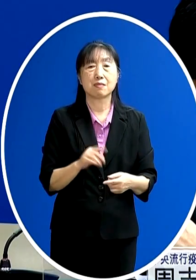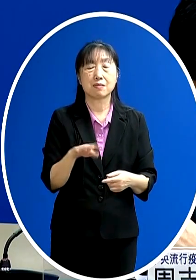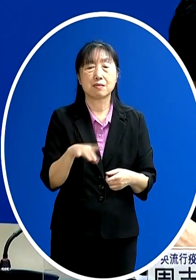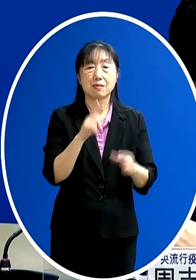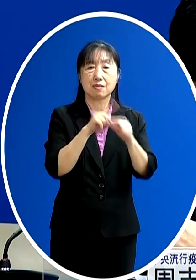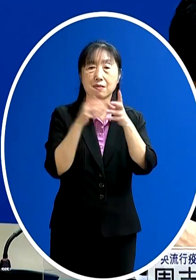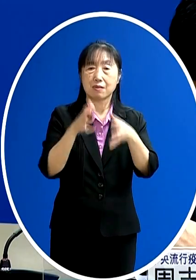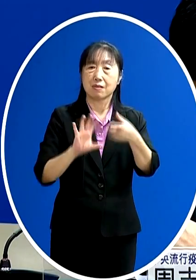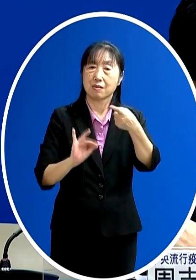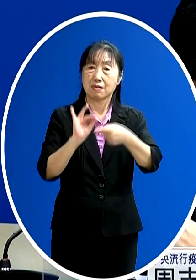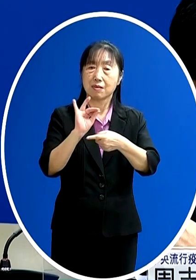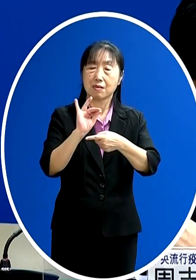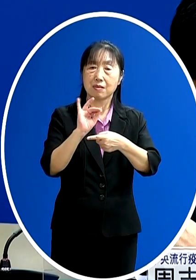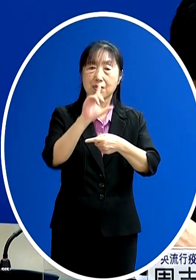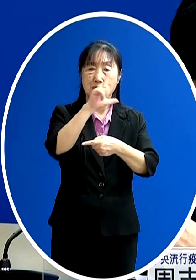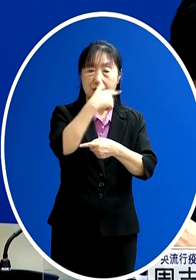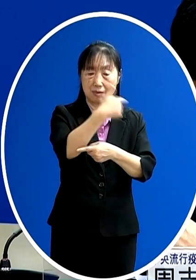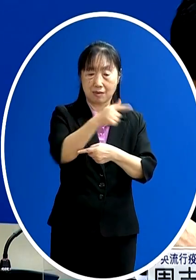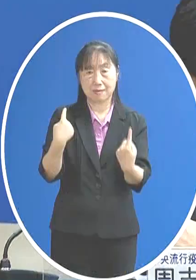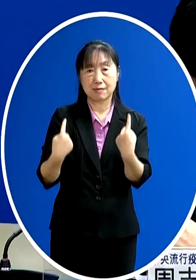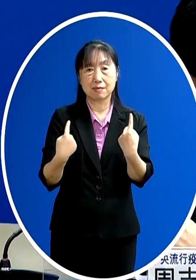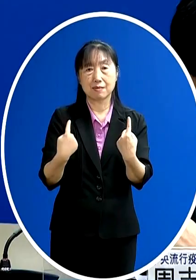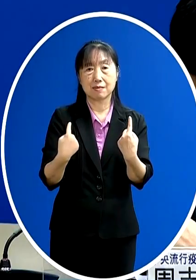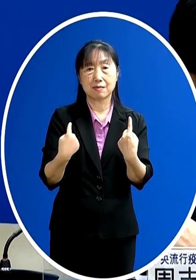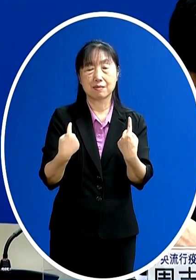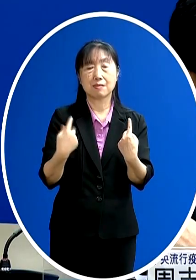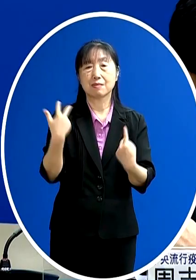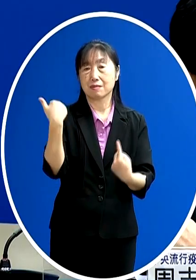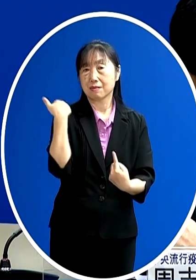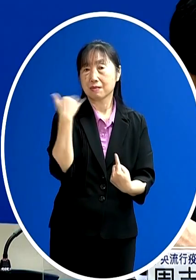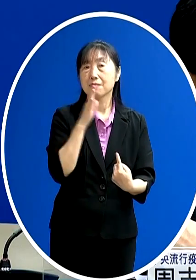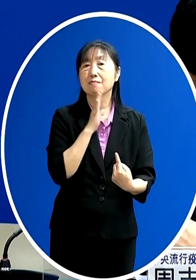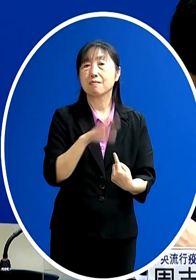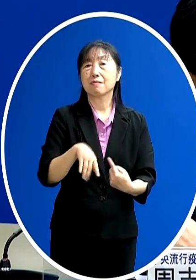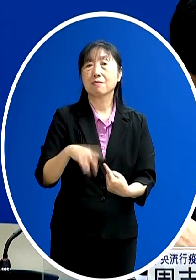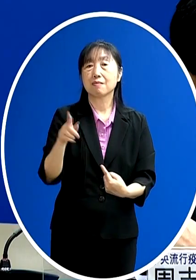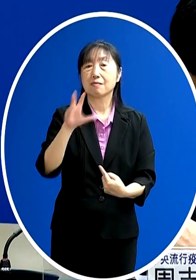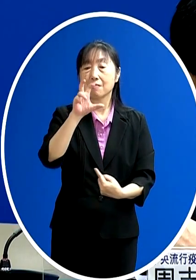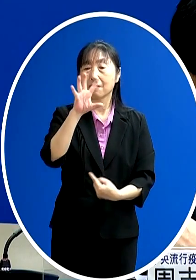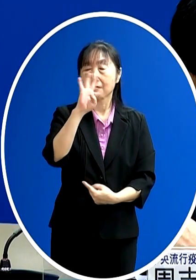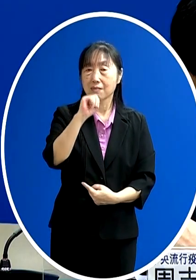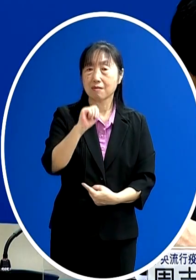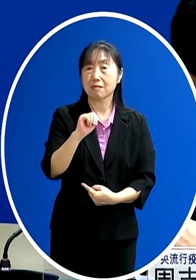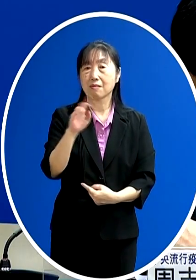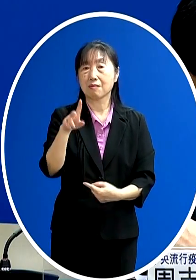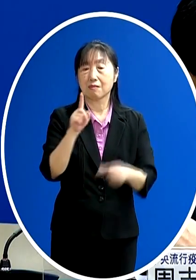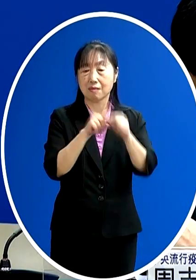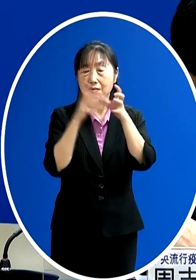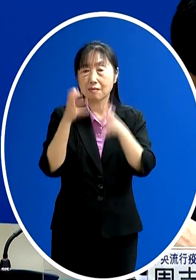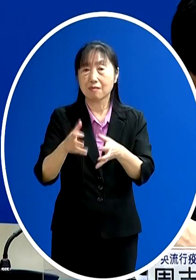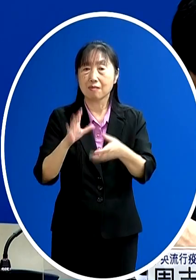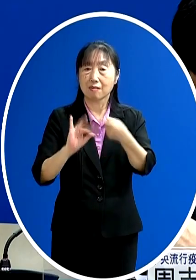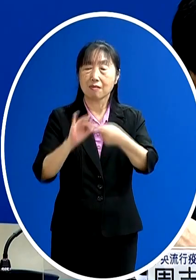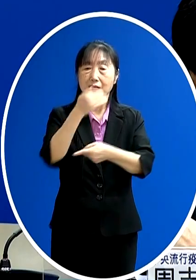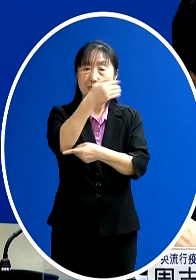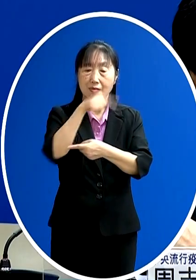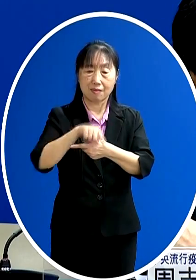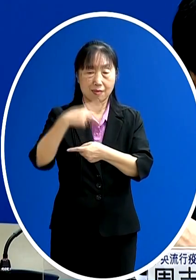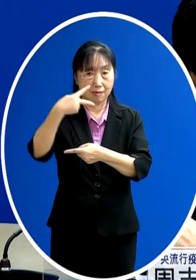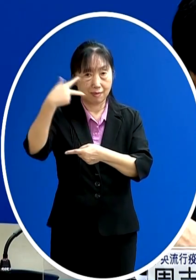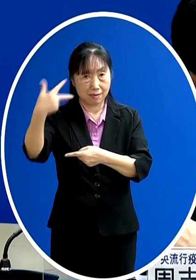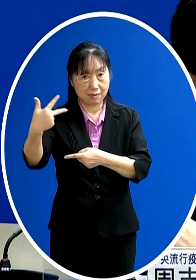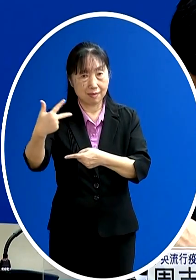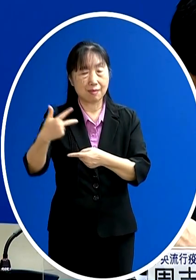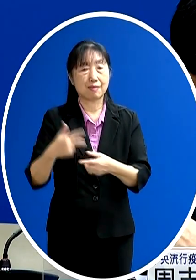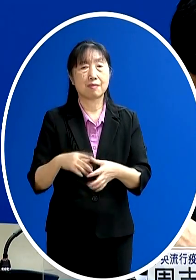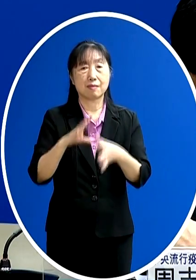中重症率是6.97%。上一周的时候，这个80多岁的中重症率是